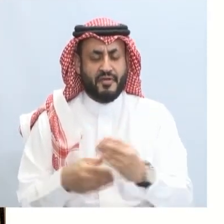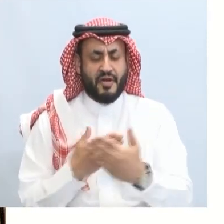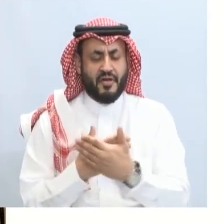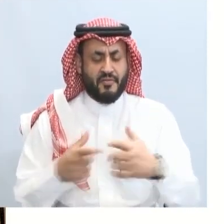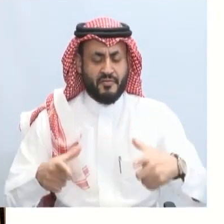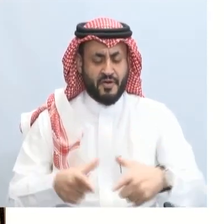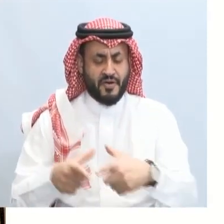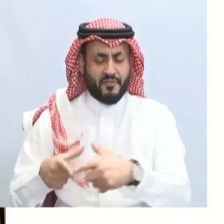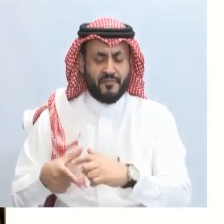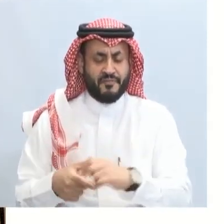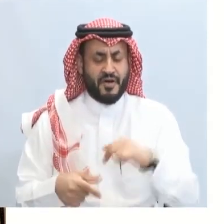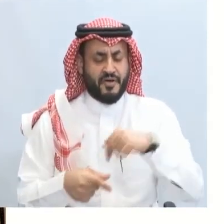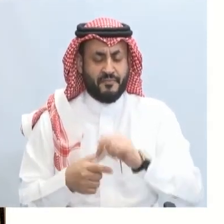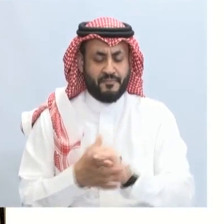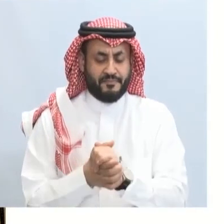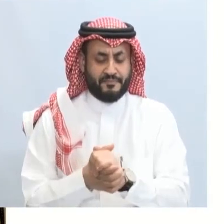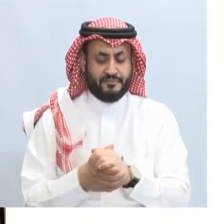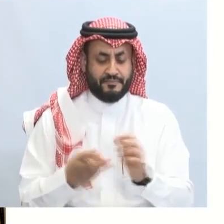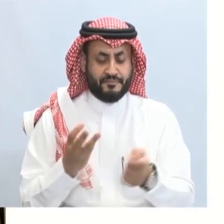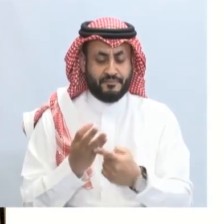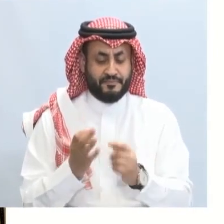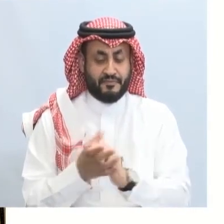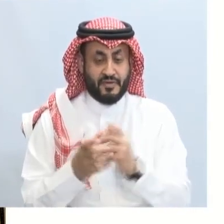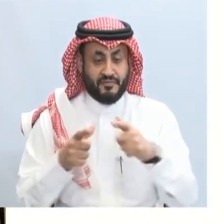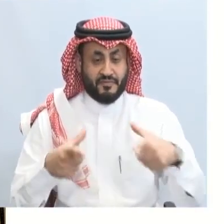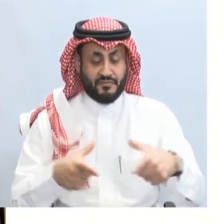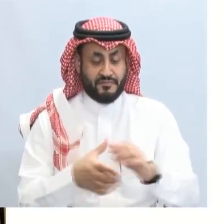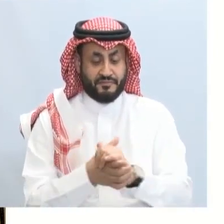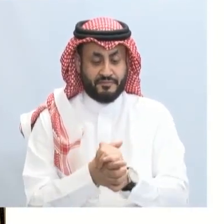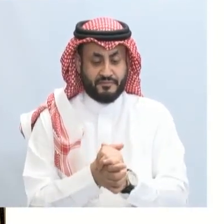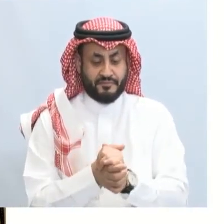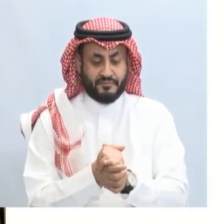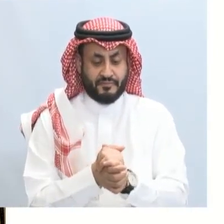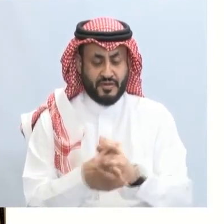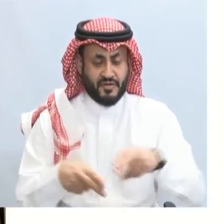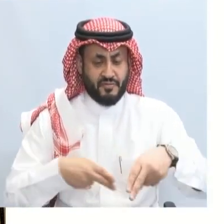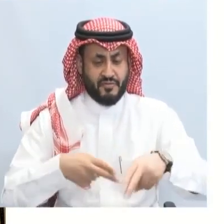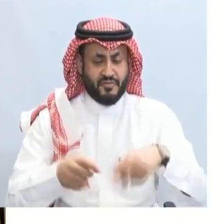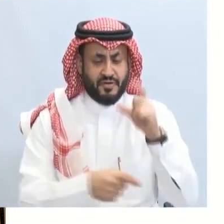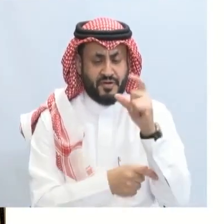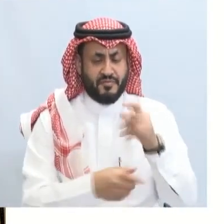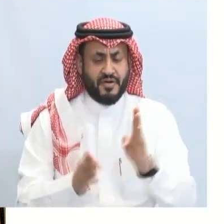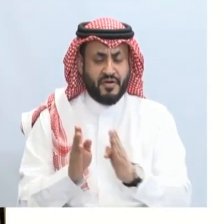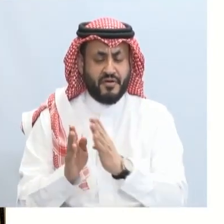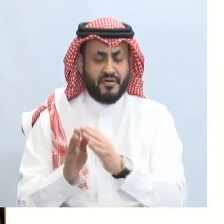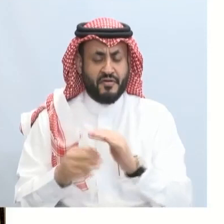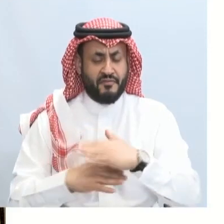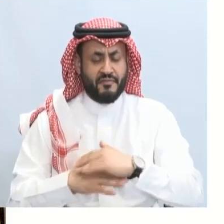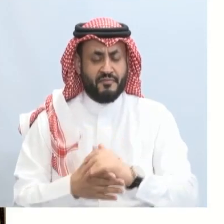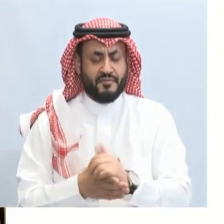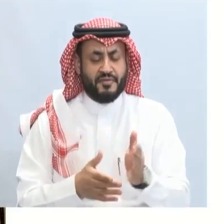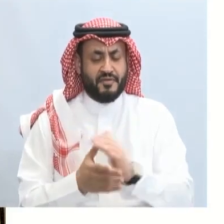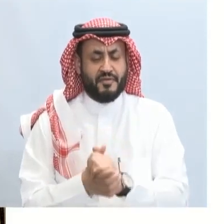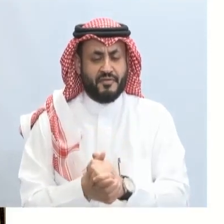الممتلكات العامه والخاصه الحرص على المرافق العامه من شوارع ومساجد ومكتبات عدم